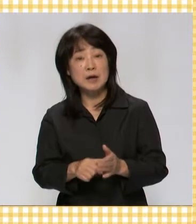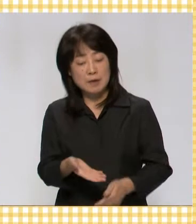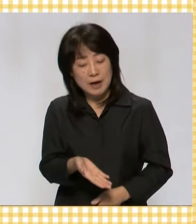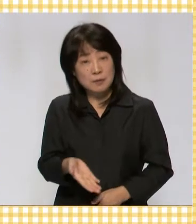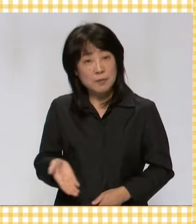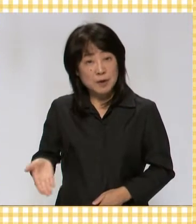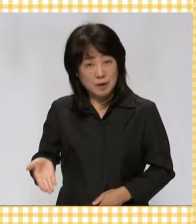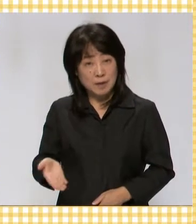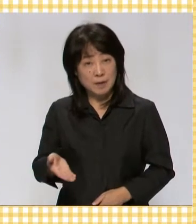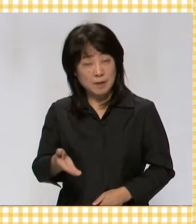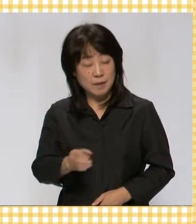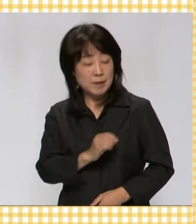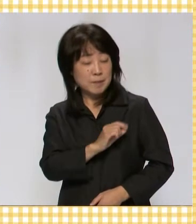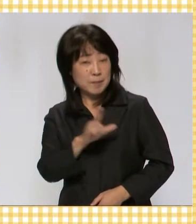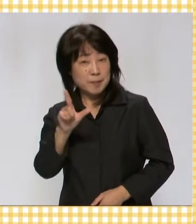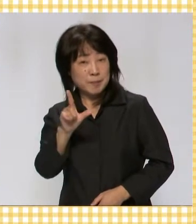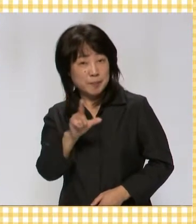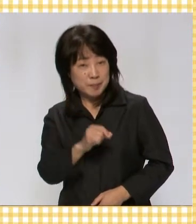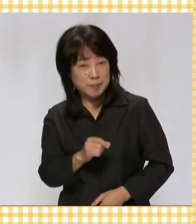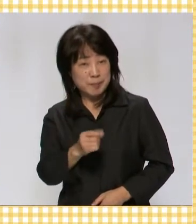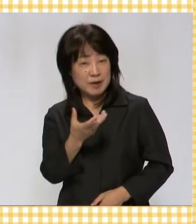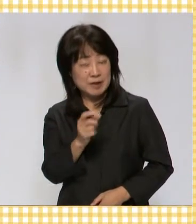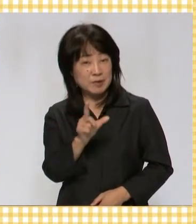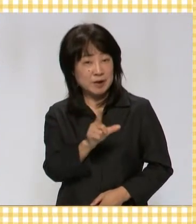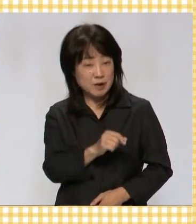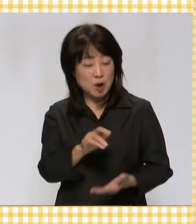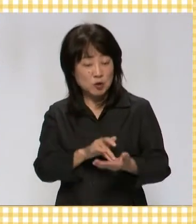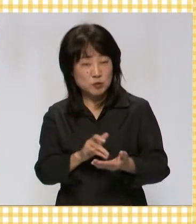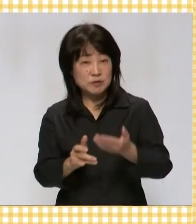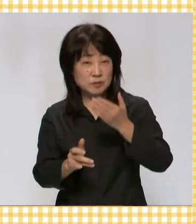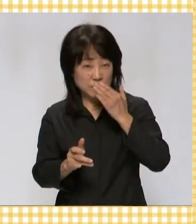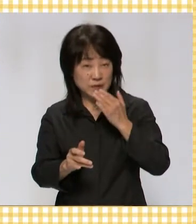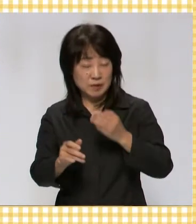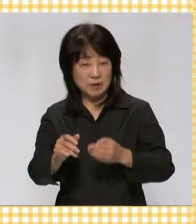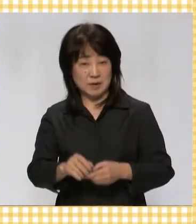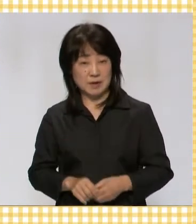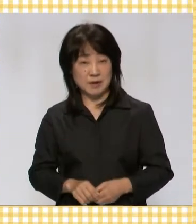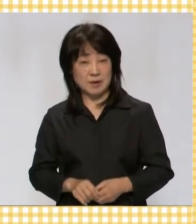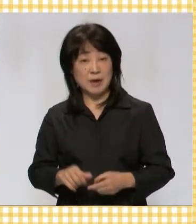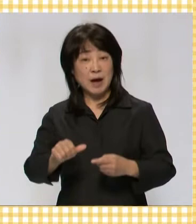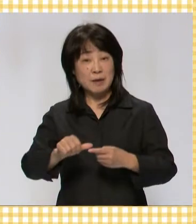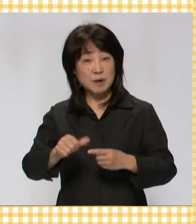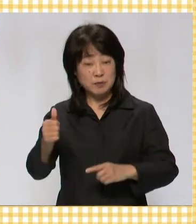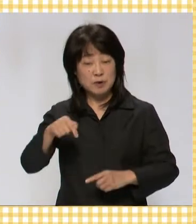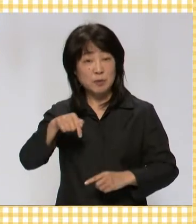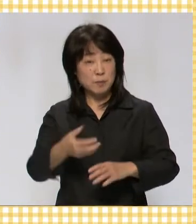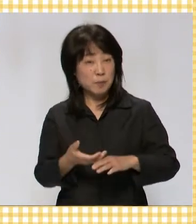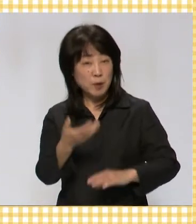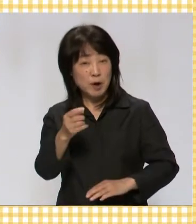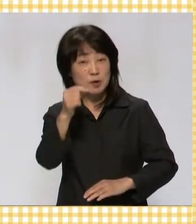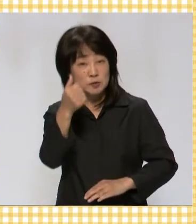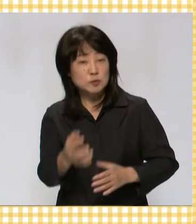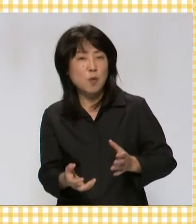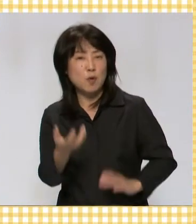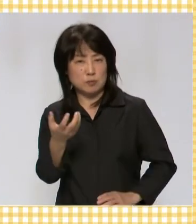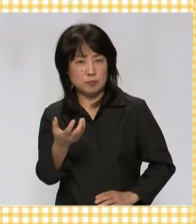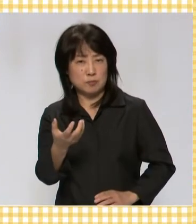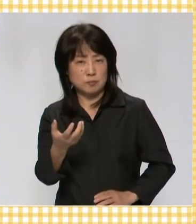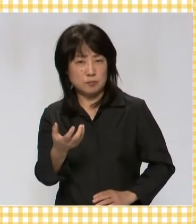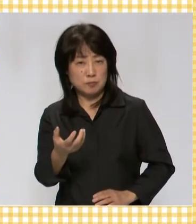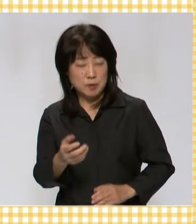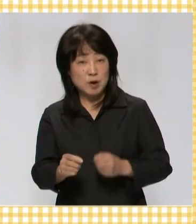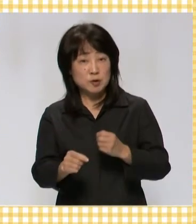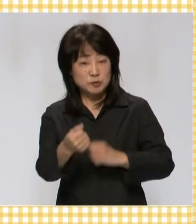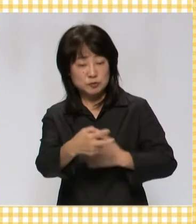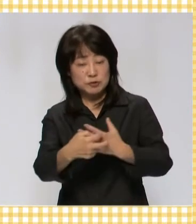な絵年鎮痛薬を飲まれるといいと思いますアナフィラキシーというアレルギーはだいたい打ったあとにすぐ出ることが多いですので